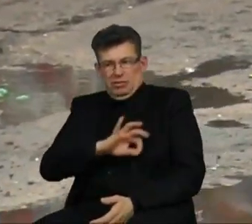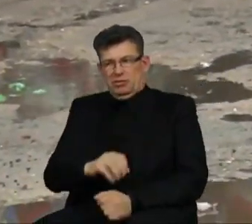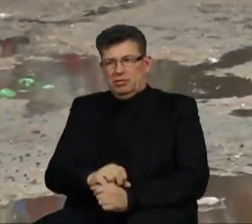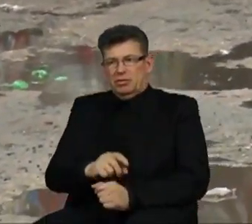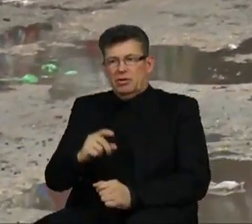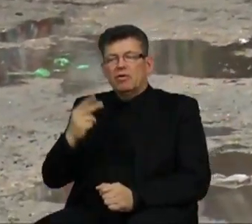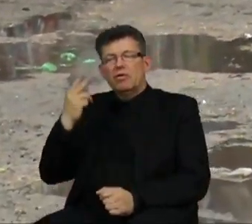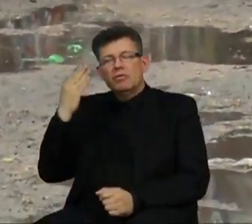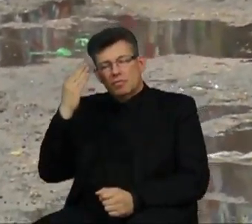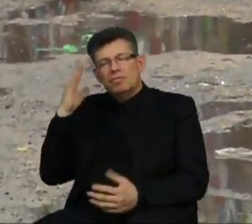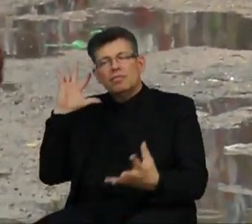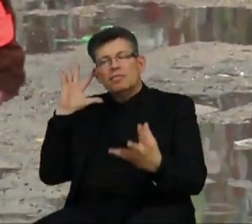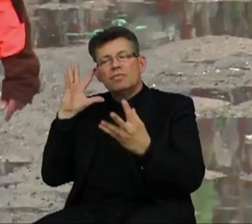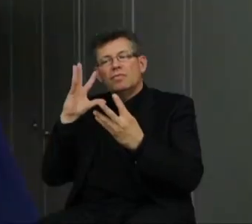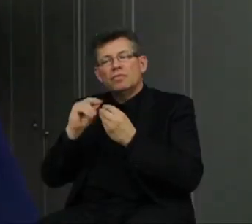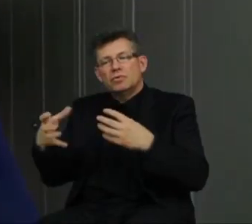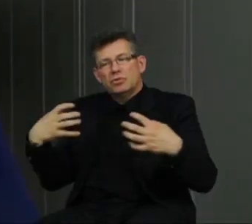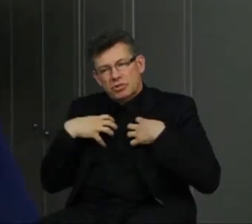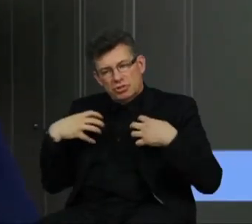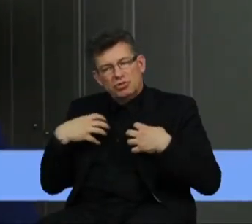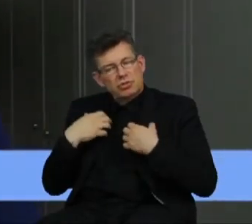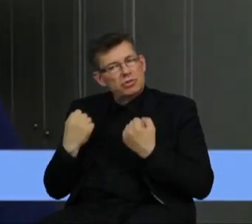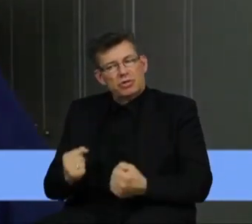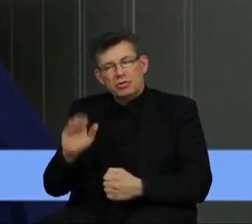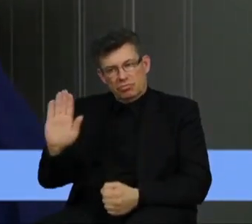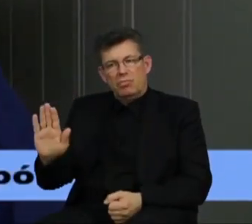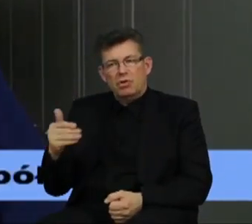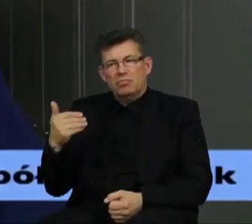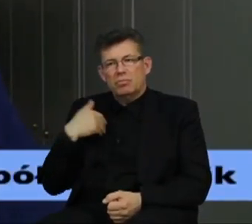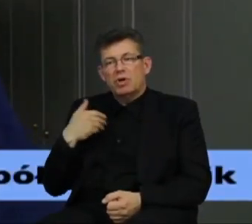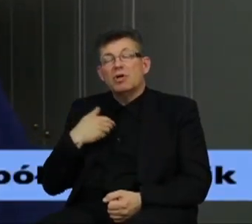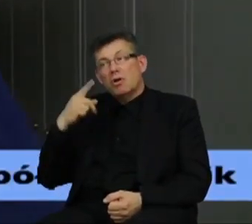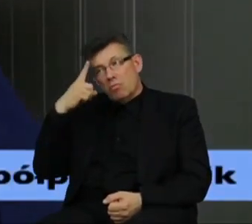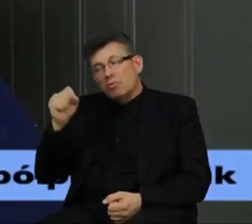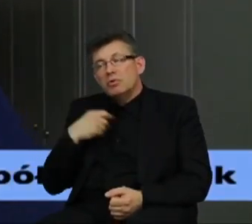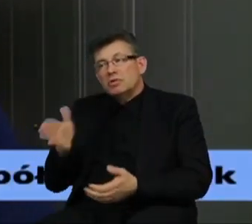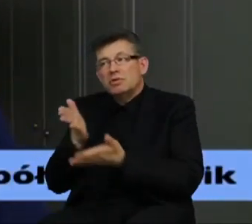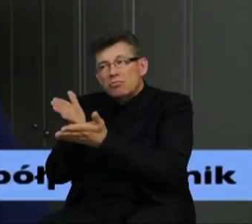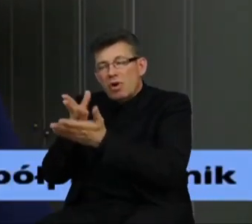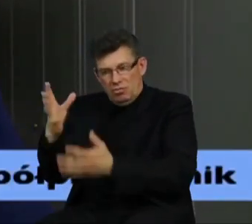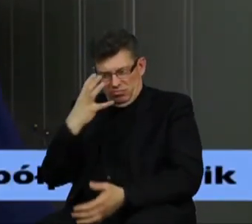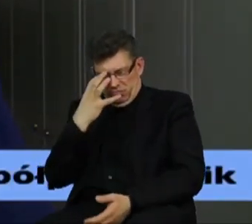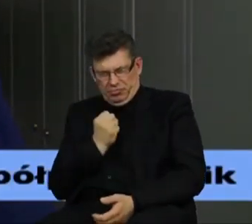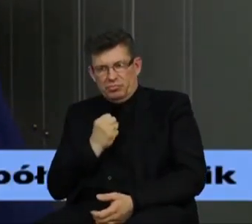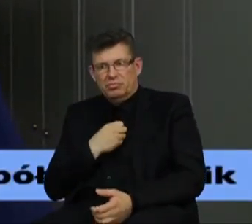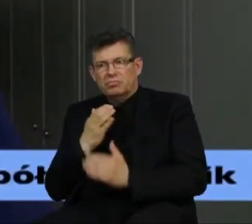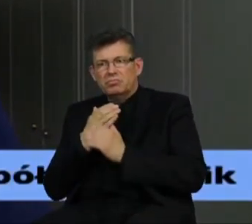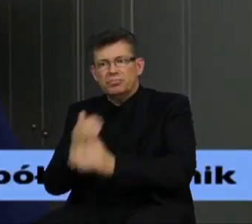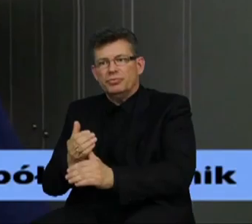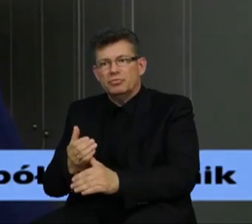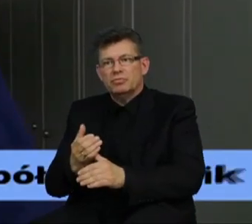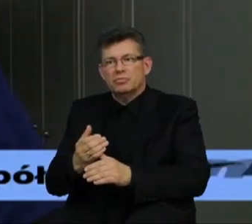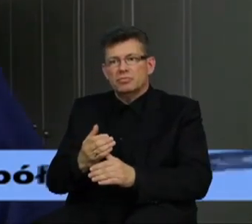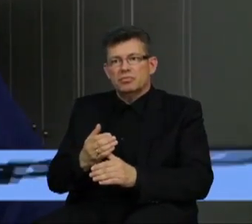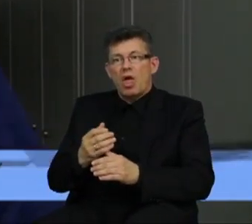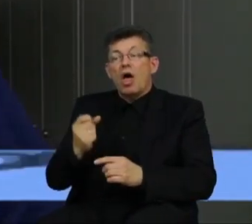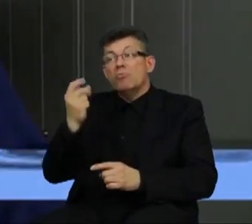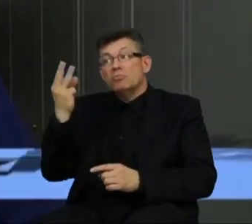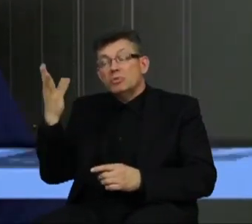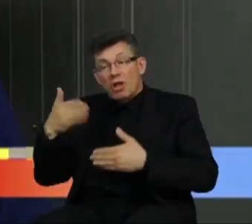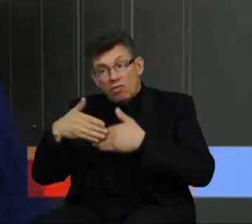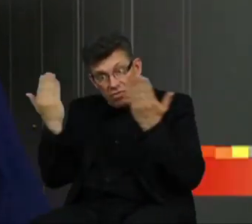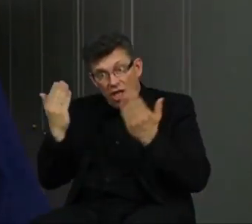Widać, dużo w życiu przeszedł. Pamiętam, jakoś coś mu chciałem pomóc, on na mnie warknął i tak dalej. No po kilku